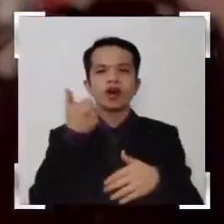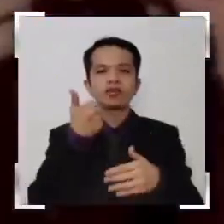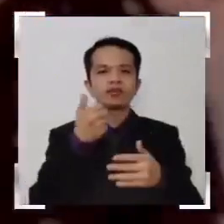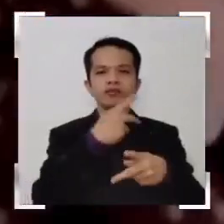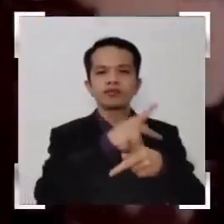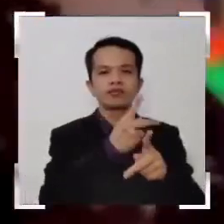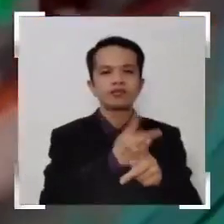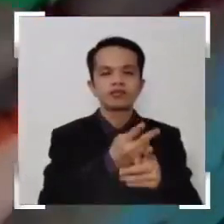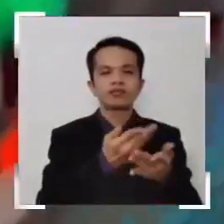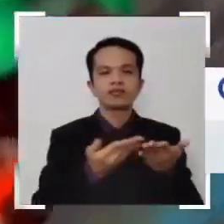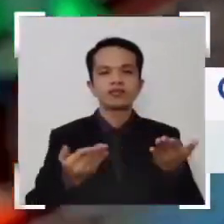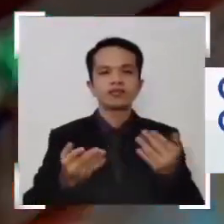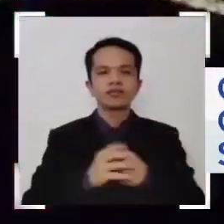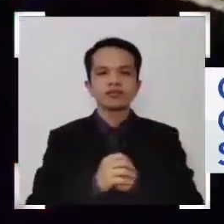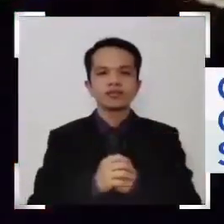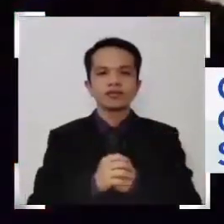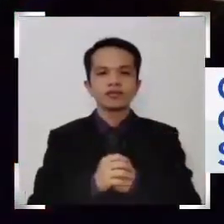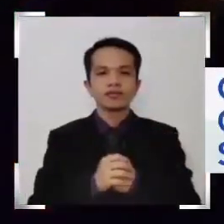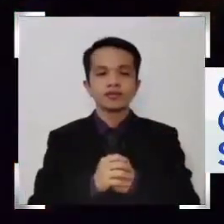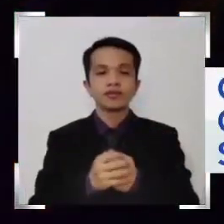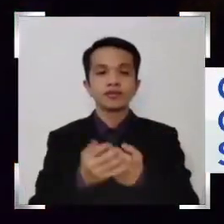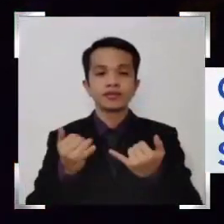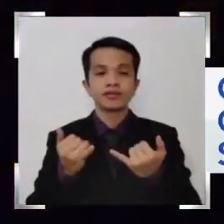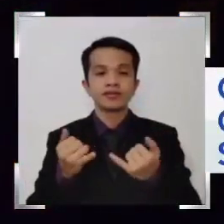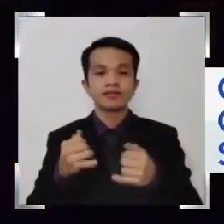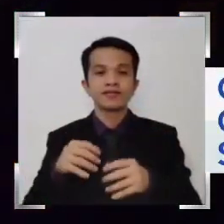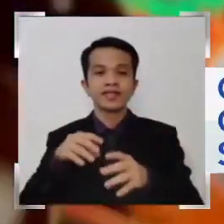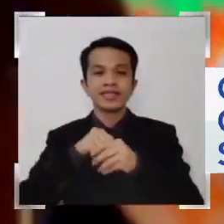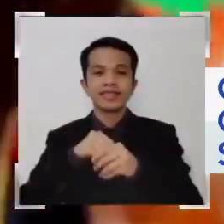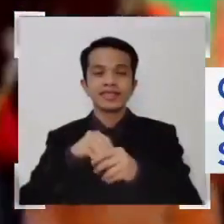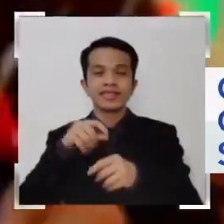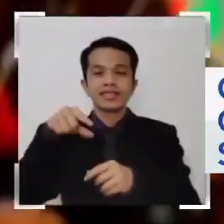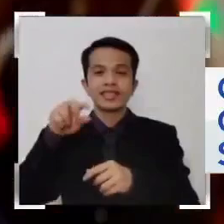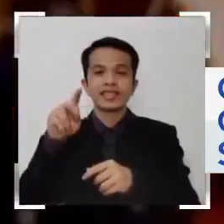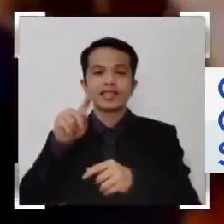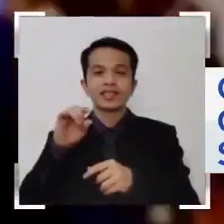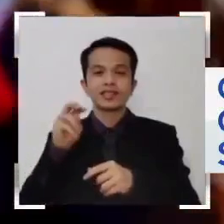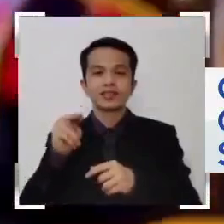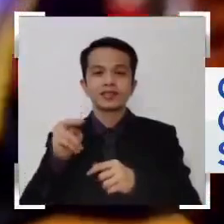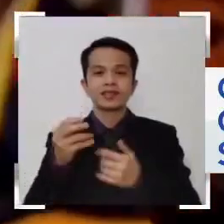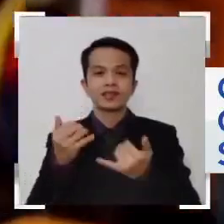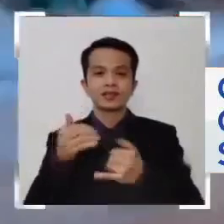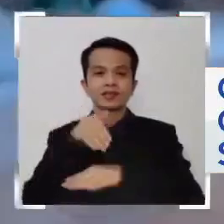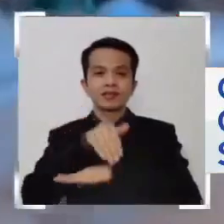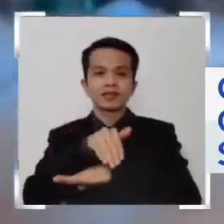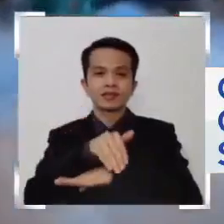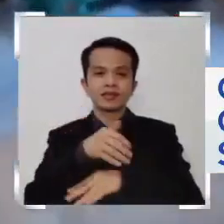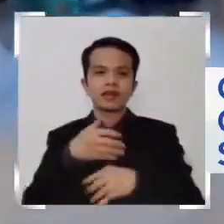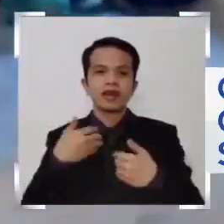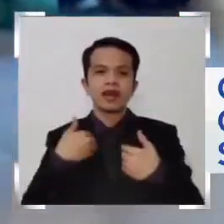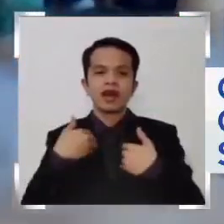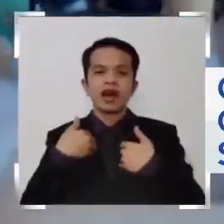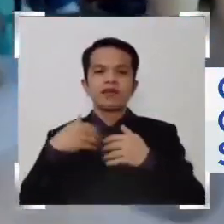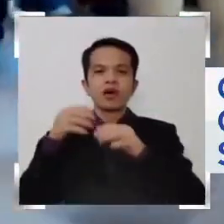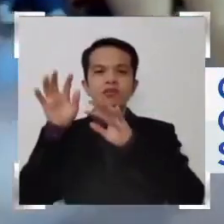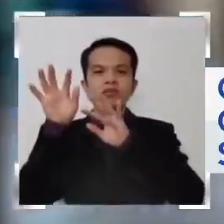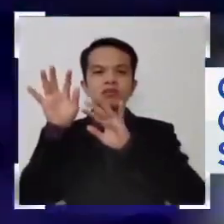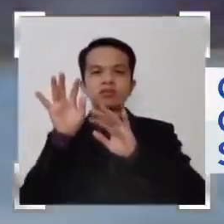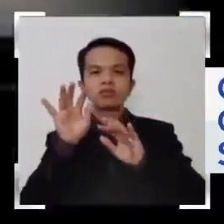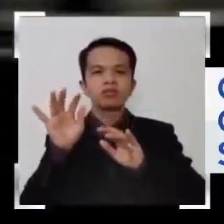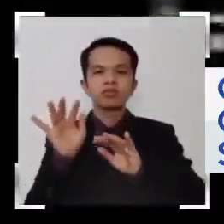Candyland naman ang tema ng Christmas party sa Chaung Quezon. Tuwing gabi, meron pang paulan ng artificial snow.